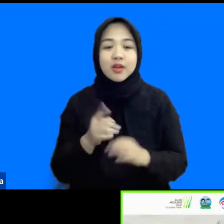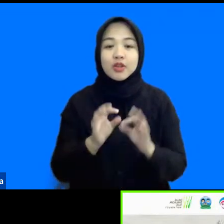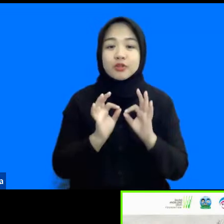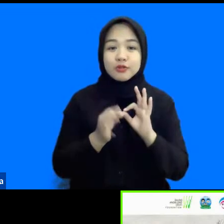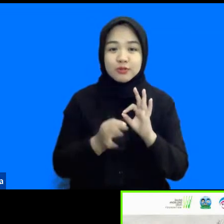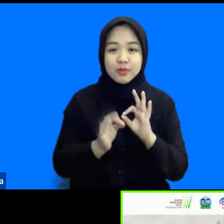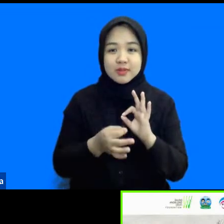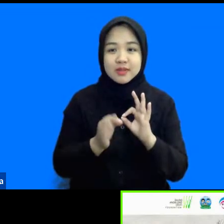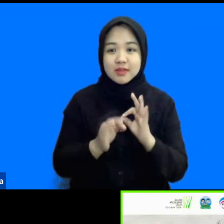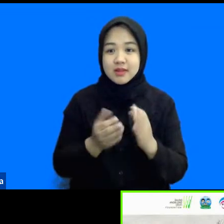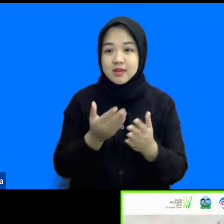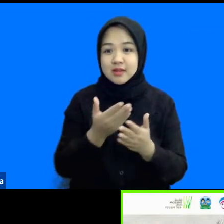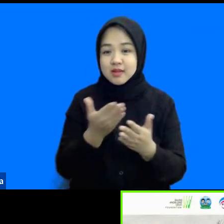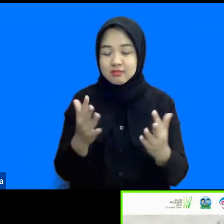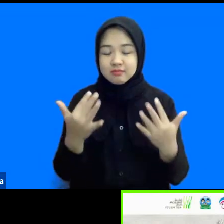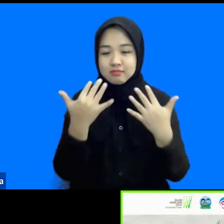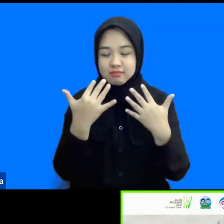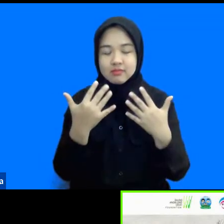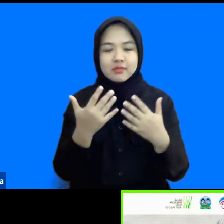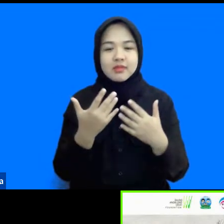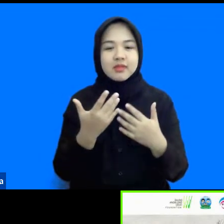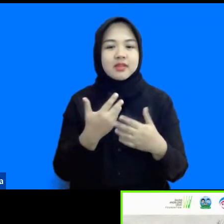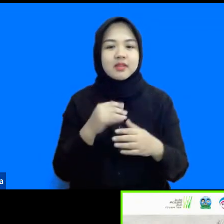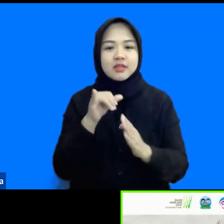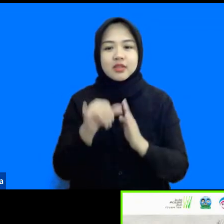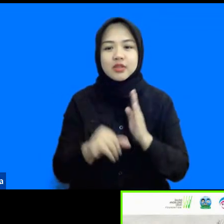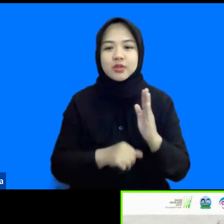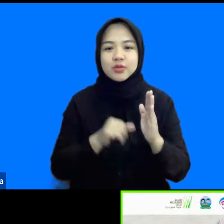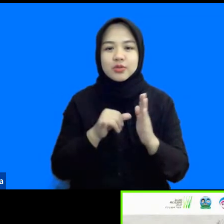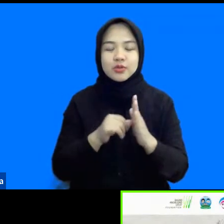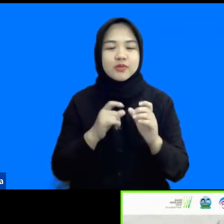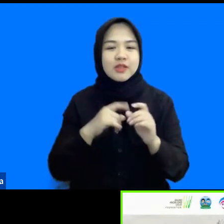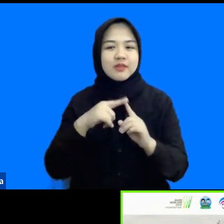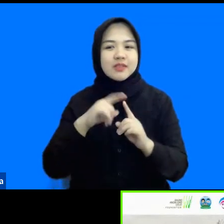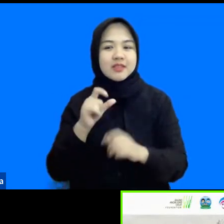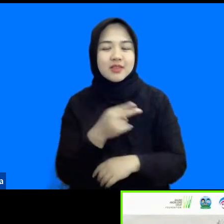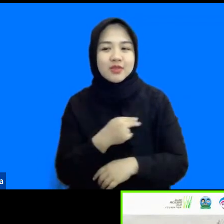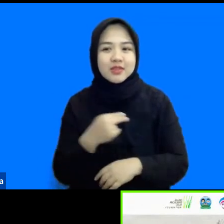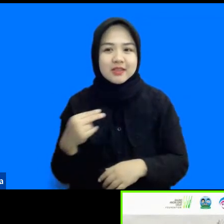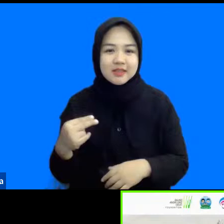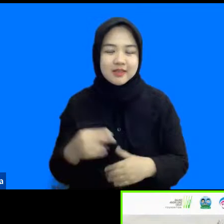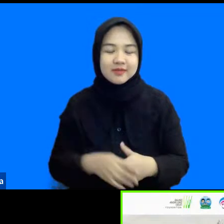bahasa isyarat bagi pemirsa yang menyaksikan melalui kanal YouTube Save the Children Indonesia.